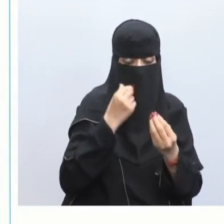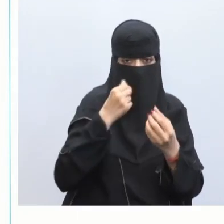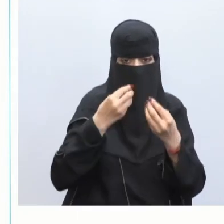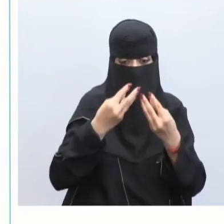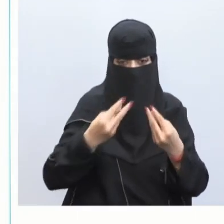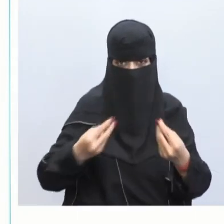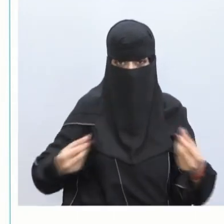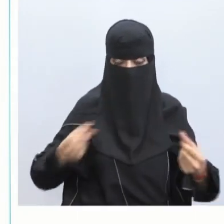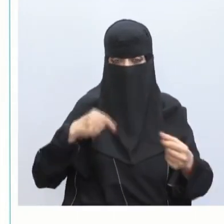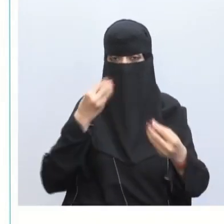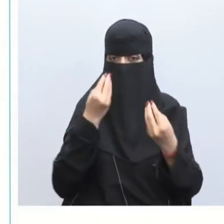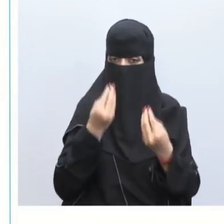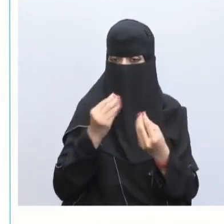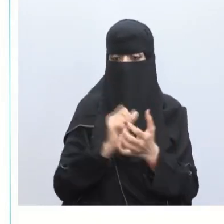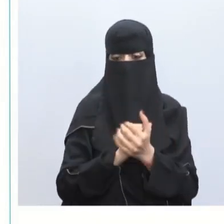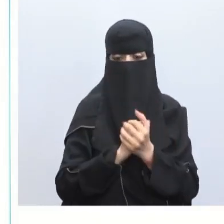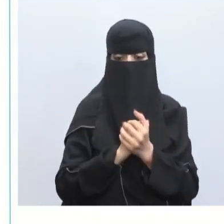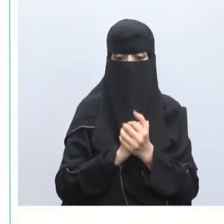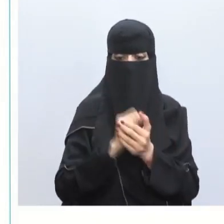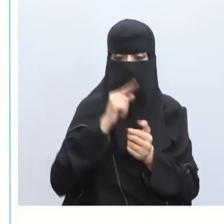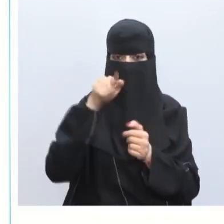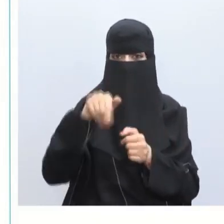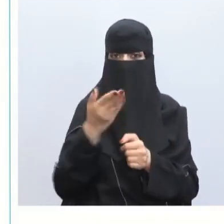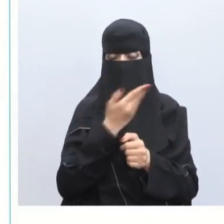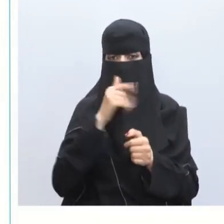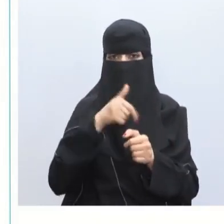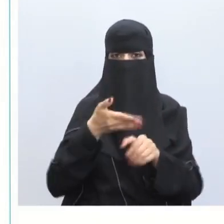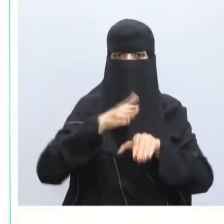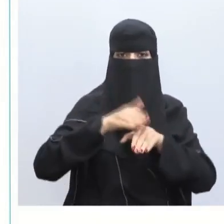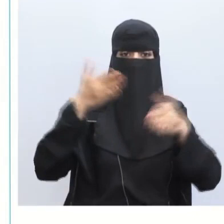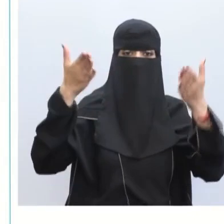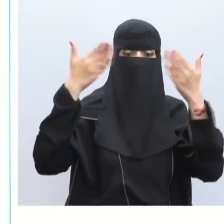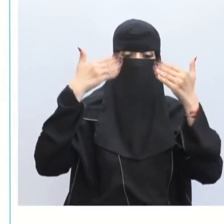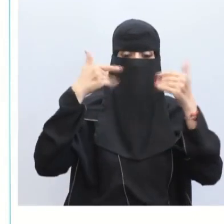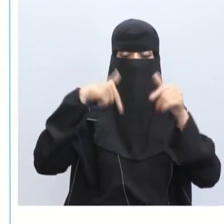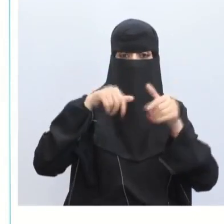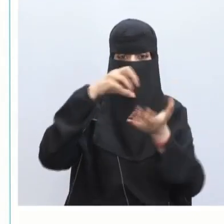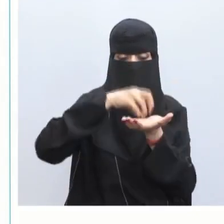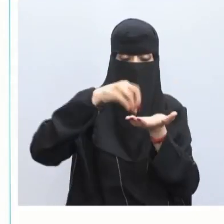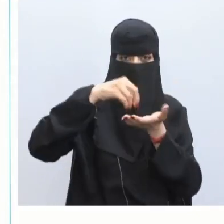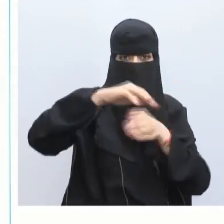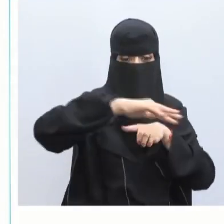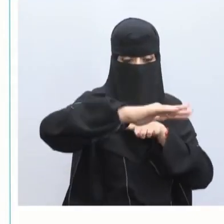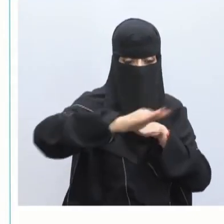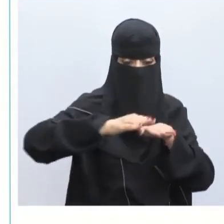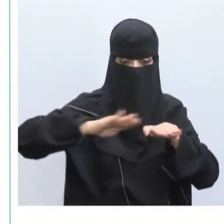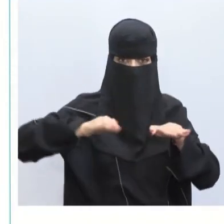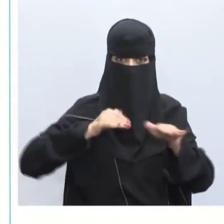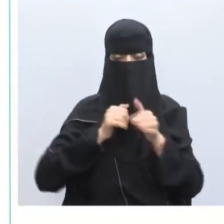ويفقدها ببطء ايضا وهذا ما يؤثر في مناخ المناطق